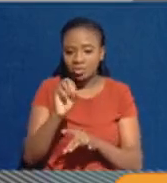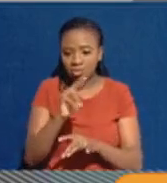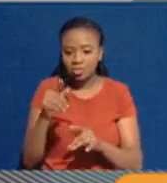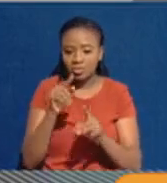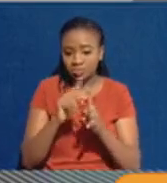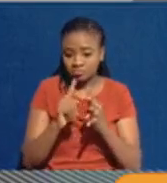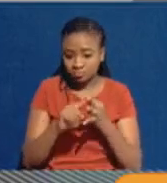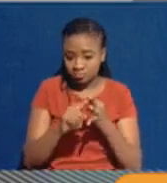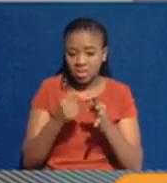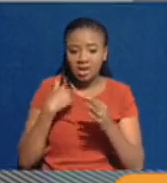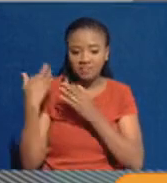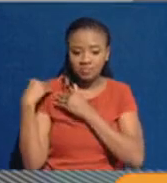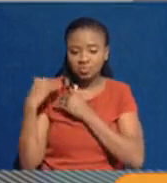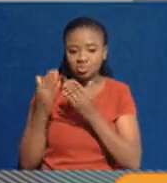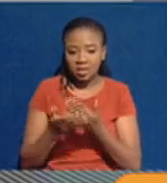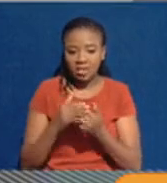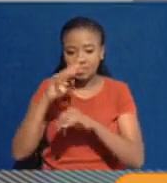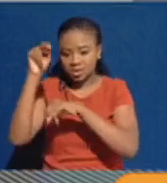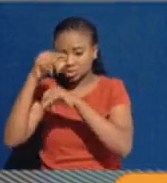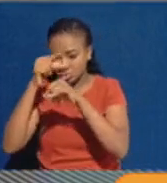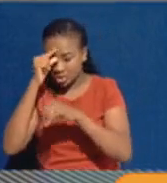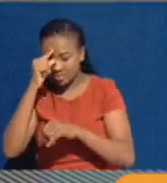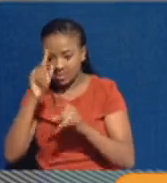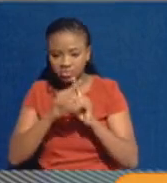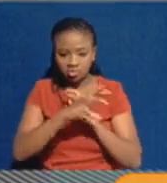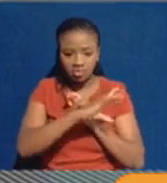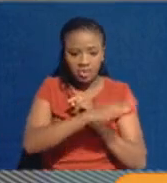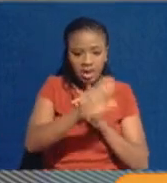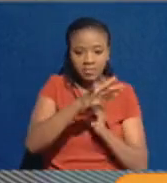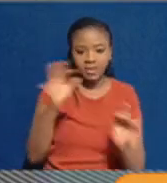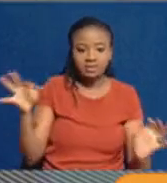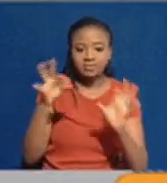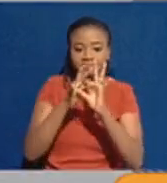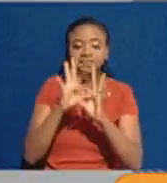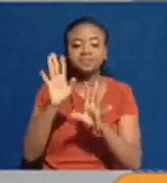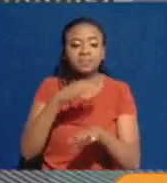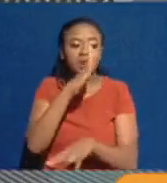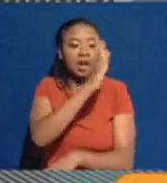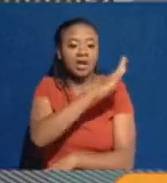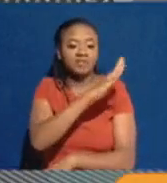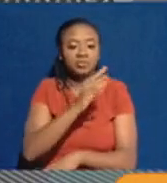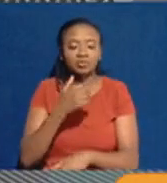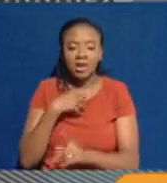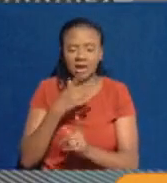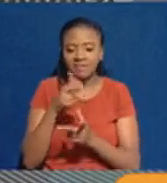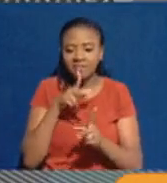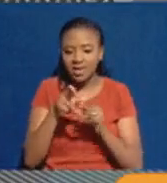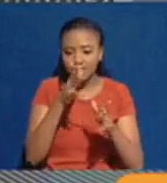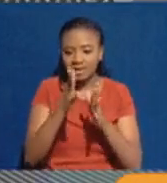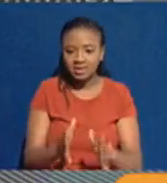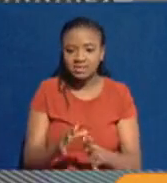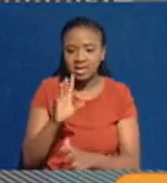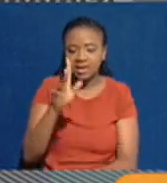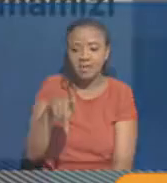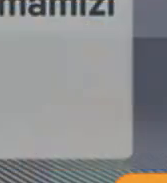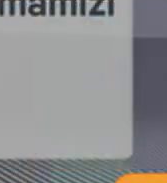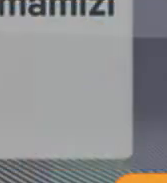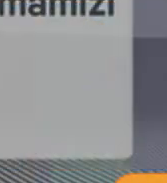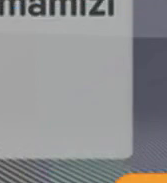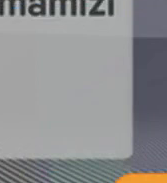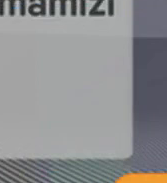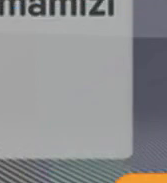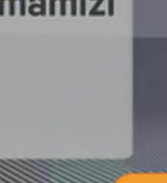kuimarisha uhusiano baina ya serikali kuu na bunge. Sana ni mchana, mhandisi Peter Tum, ambaye sasa ni katibu wa